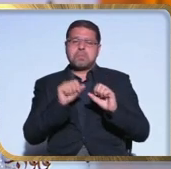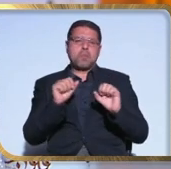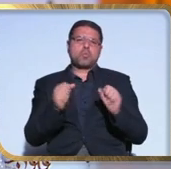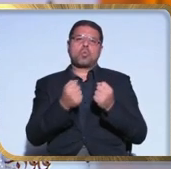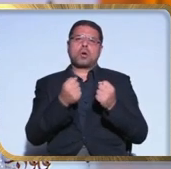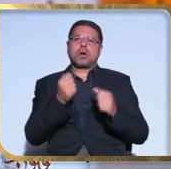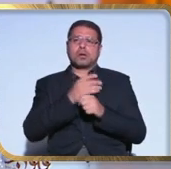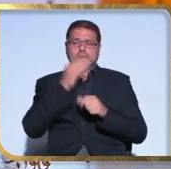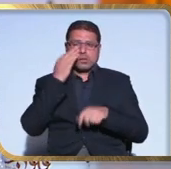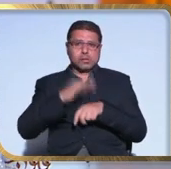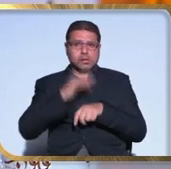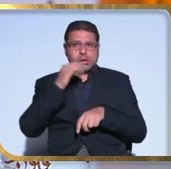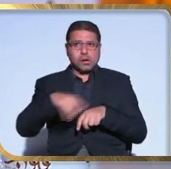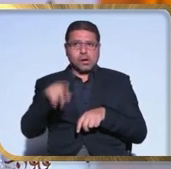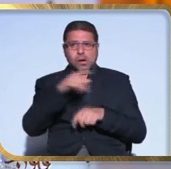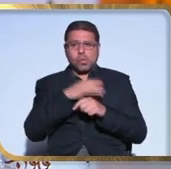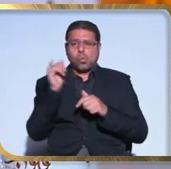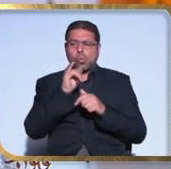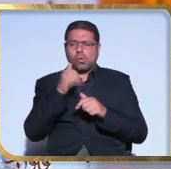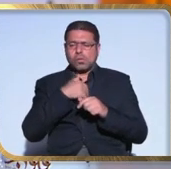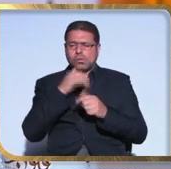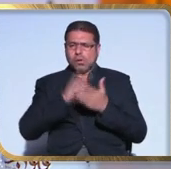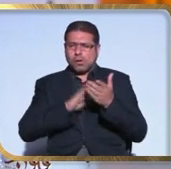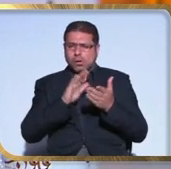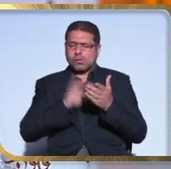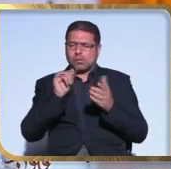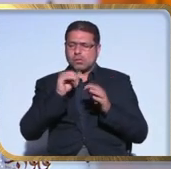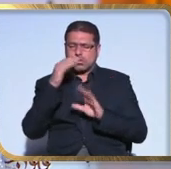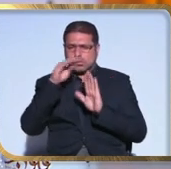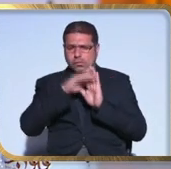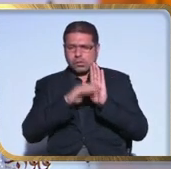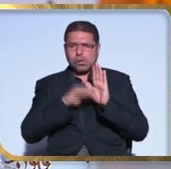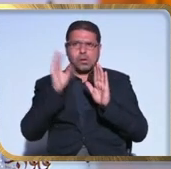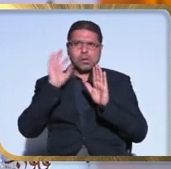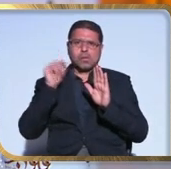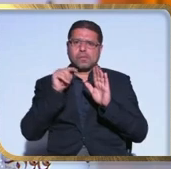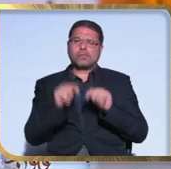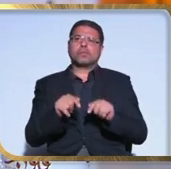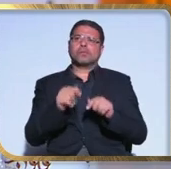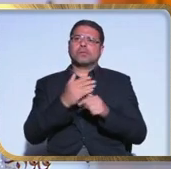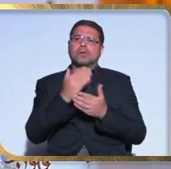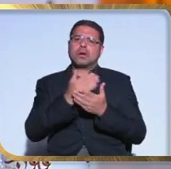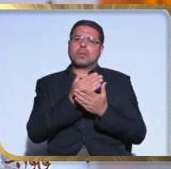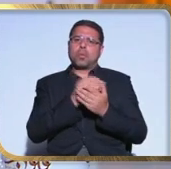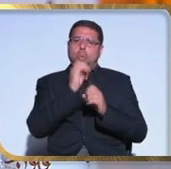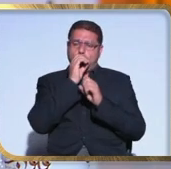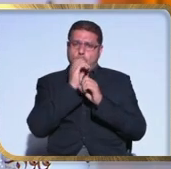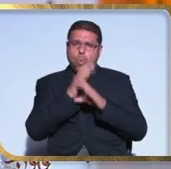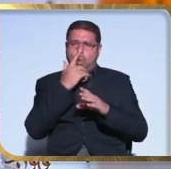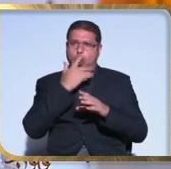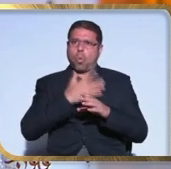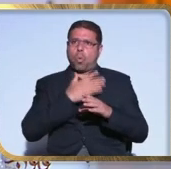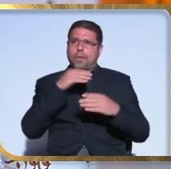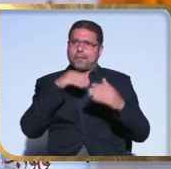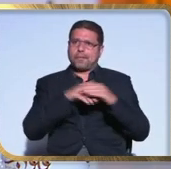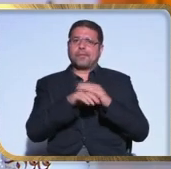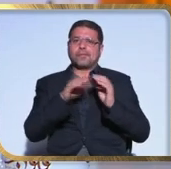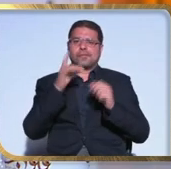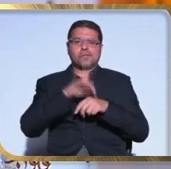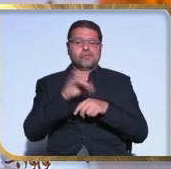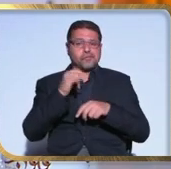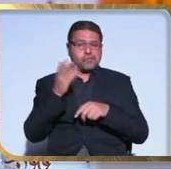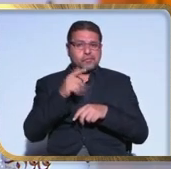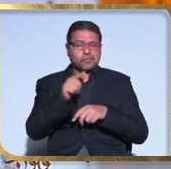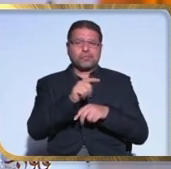الا لو الانسان له ضروره في ذلك ولها ضوابط معينه وقبل نفخ الروح ويكون في مرض يكون في